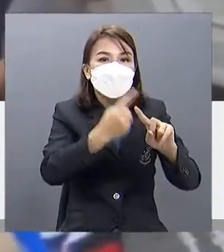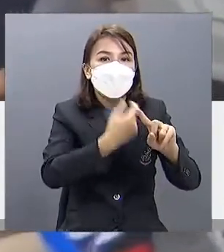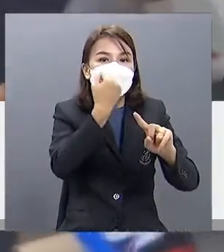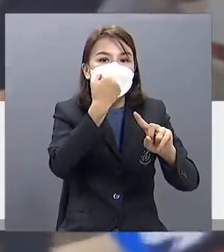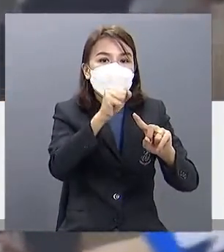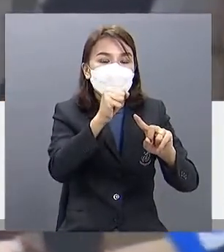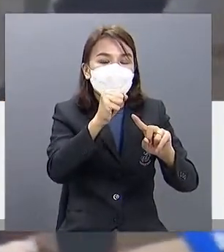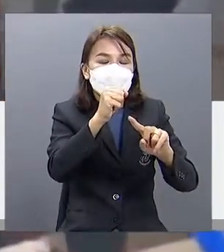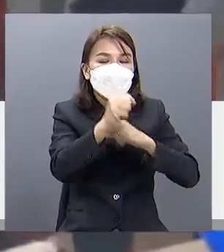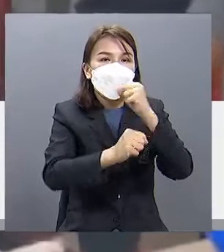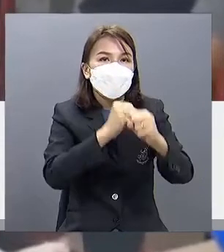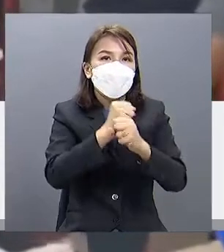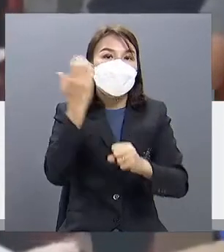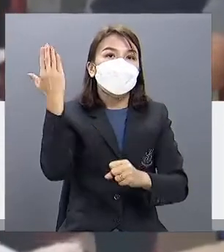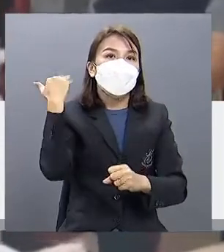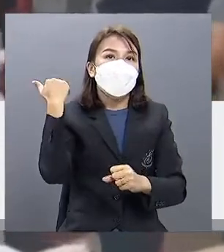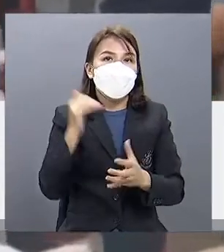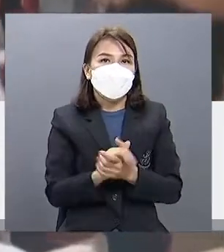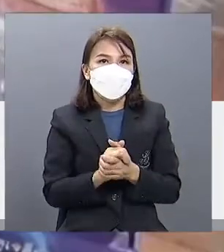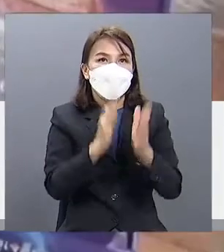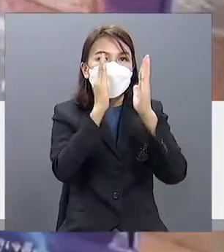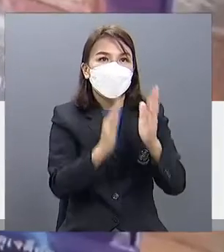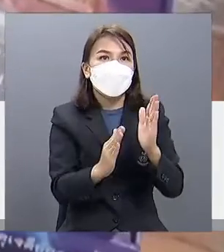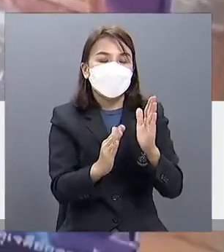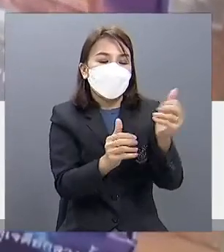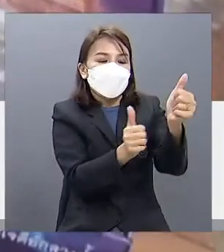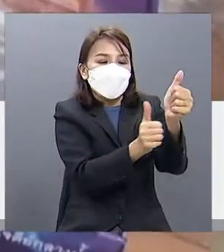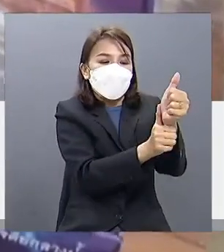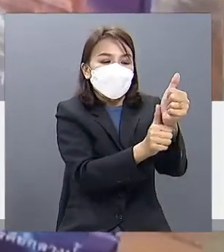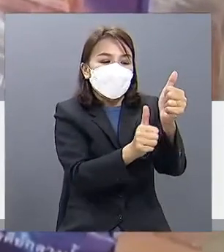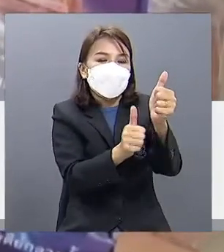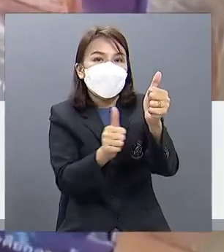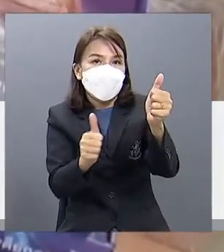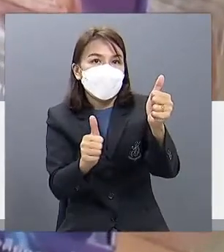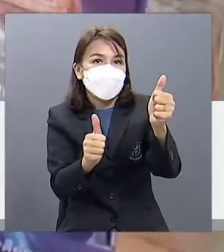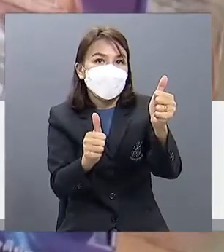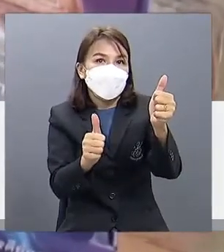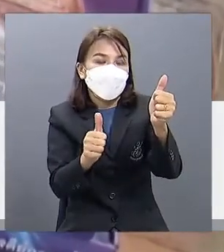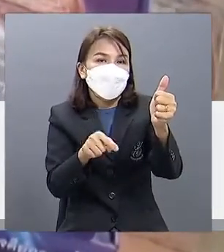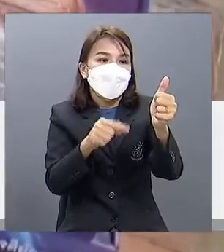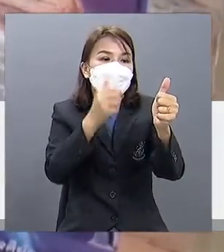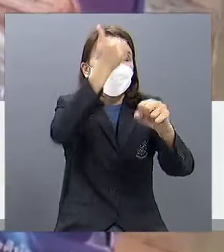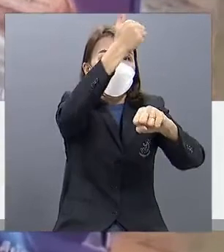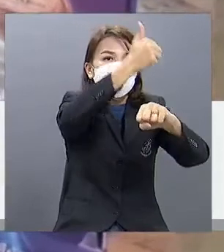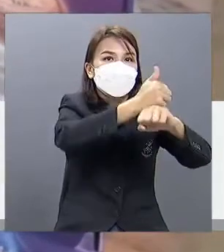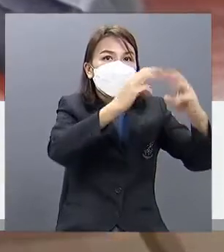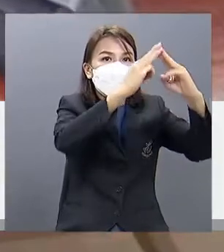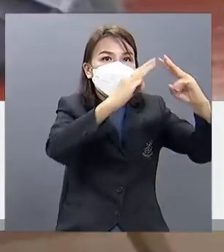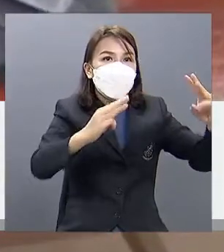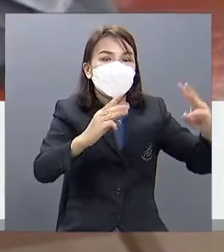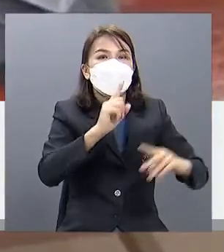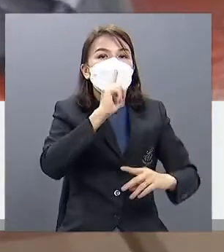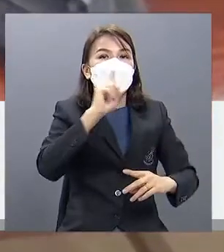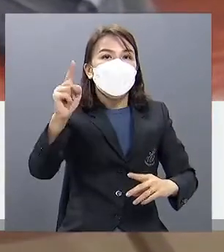ษย์ของพระราชมงคลวัชราจารย์หรือว่าหลวงพ่อพัฒน์ปัญญากาโมเจ้าอาวาสวัดห้วยด้วนไปร้องทุกข์กับทางปปป.